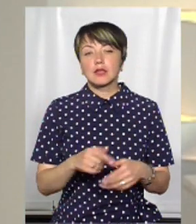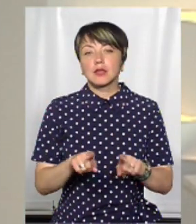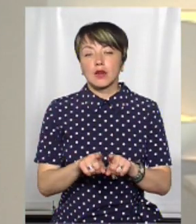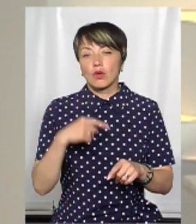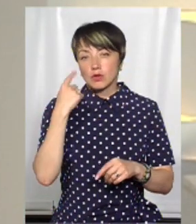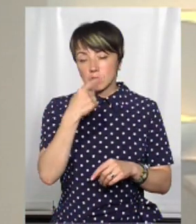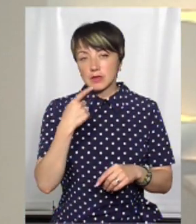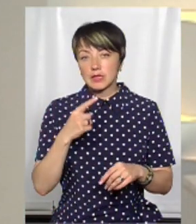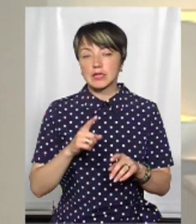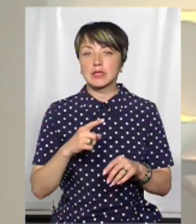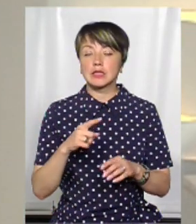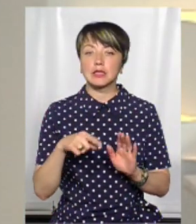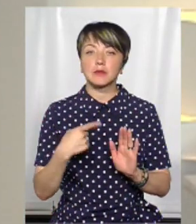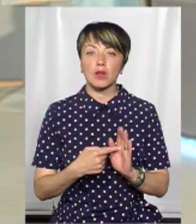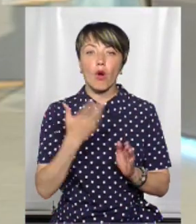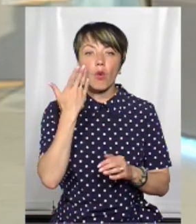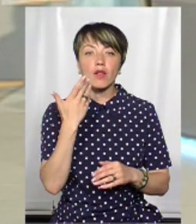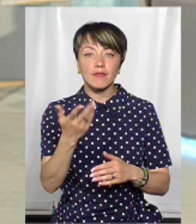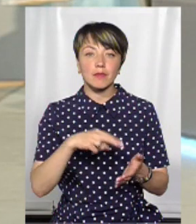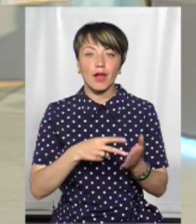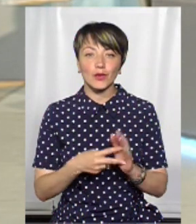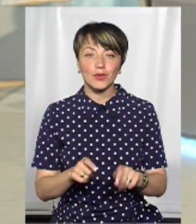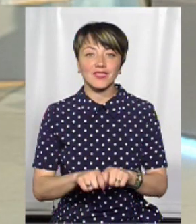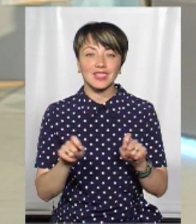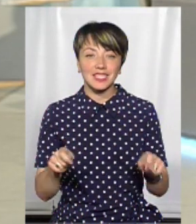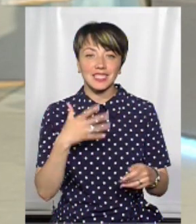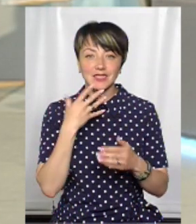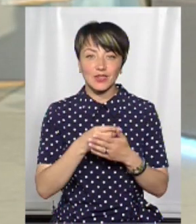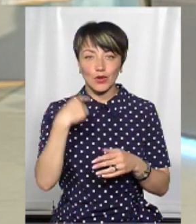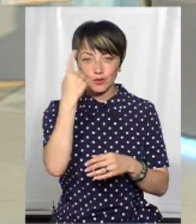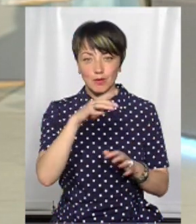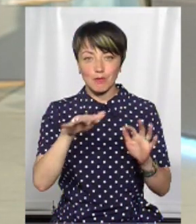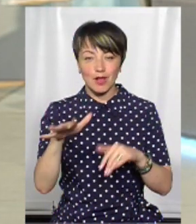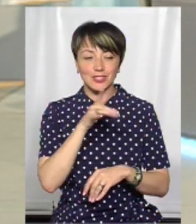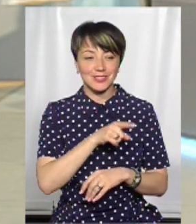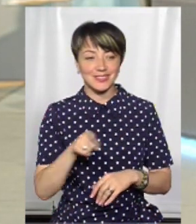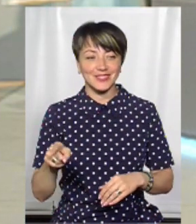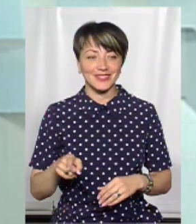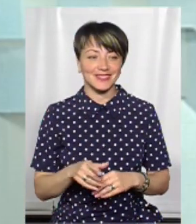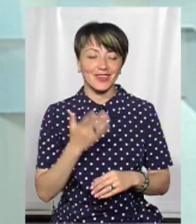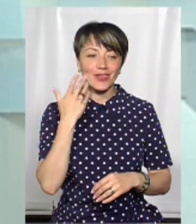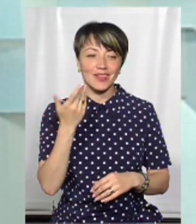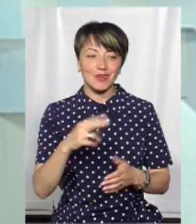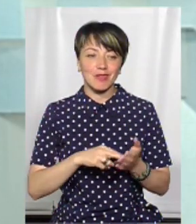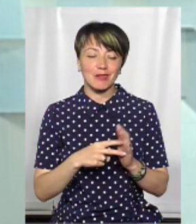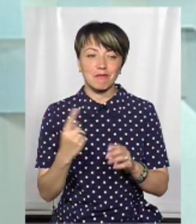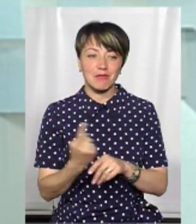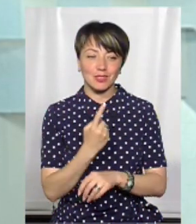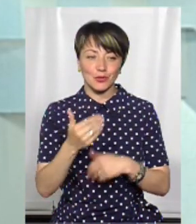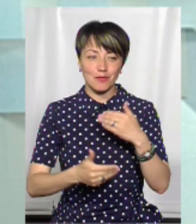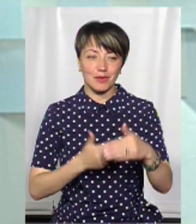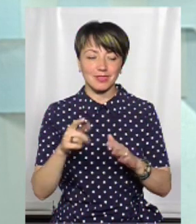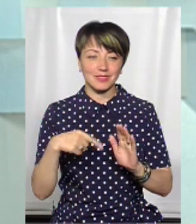таке особисте запитання. Коли саме ви плануєте відкрити свій особистий пляжний сезон? Коли ви перший раз